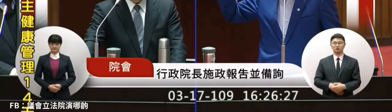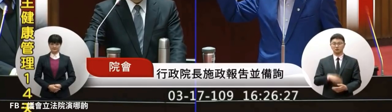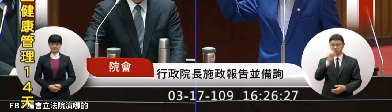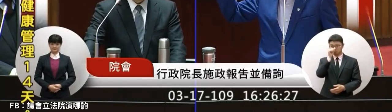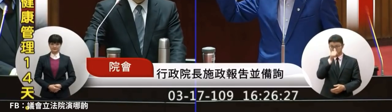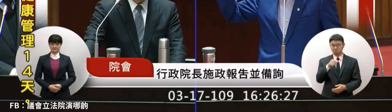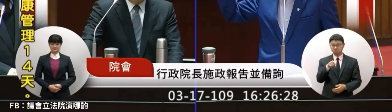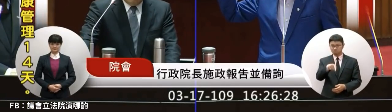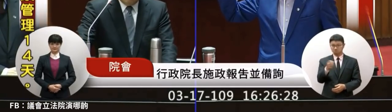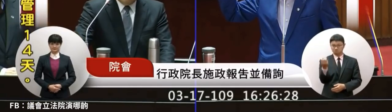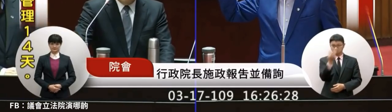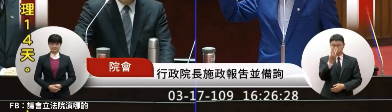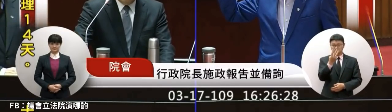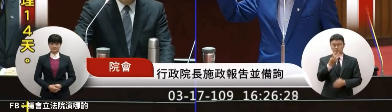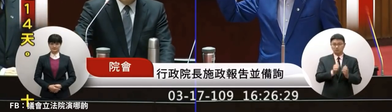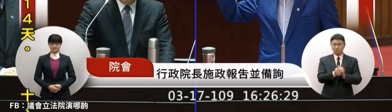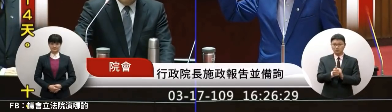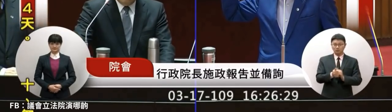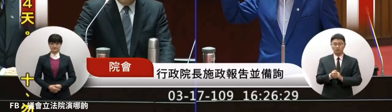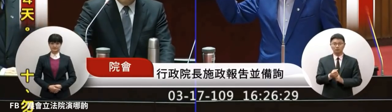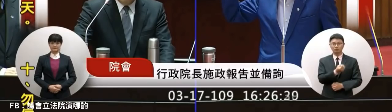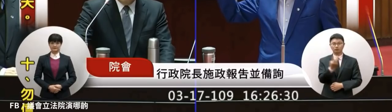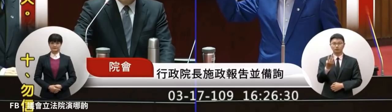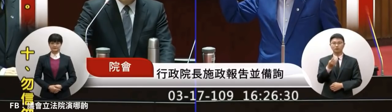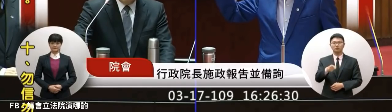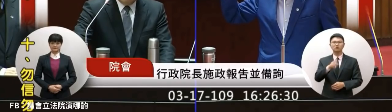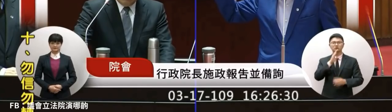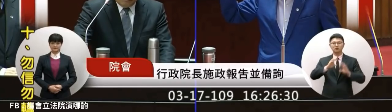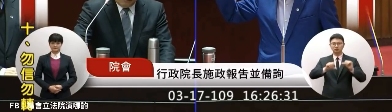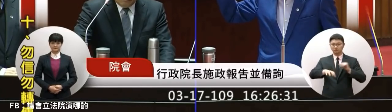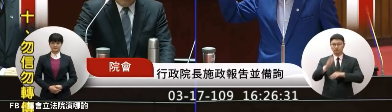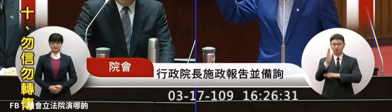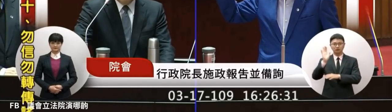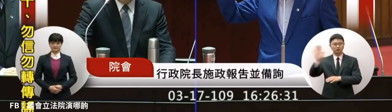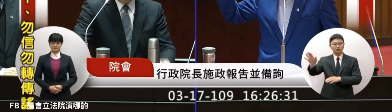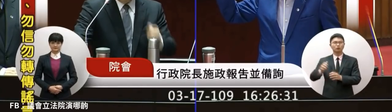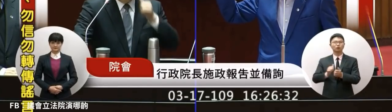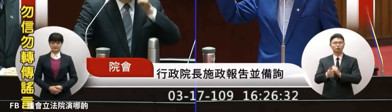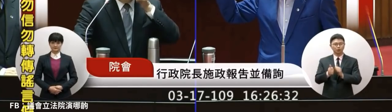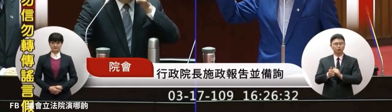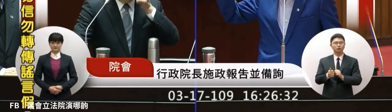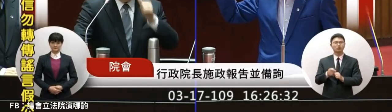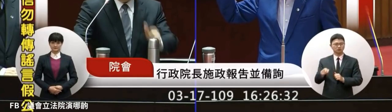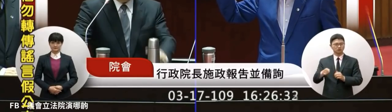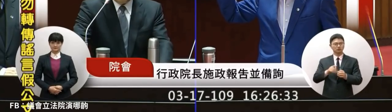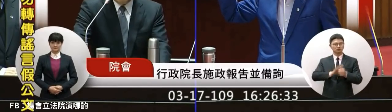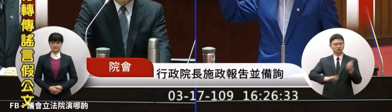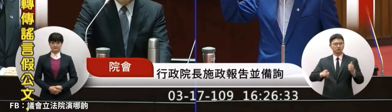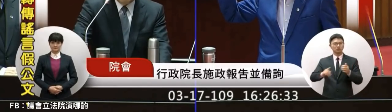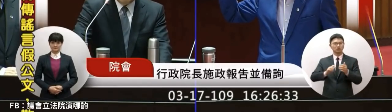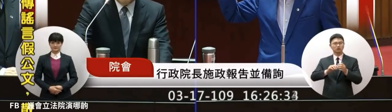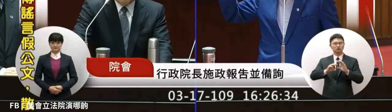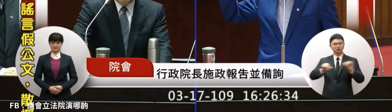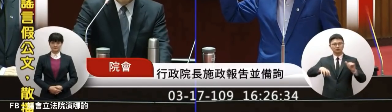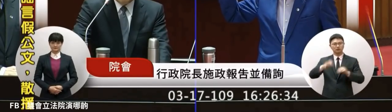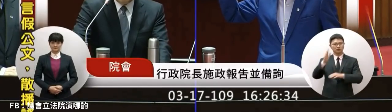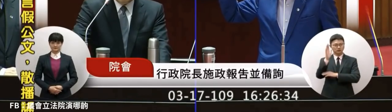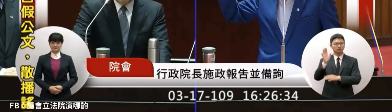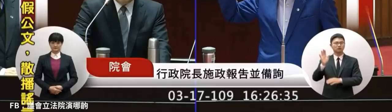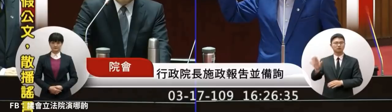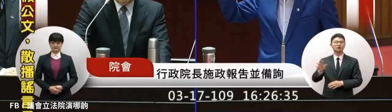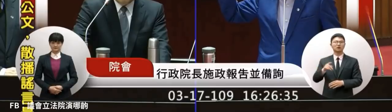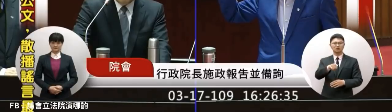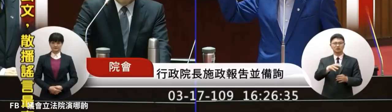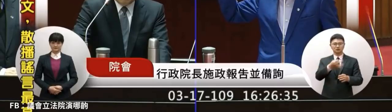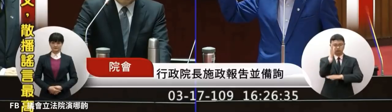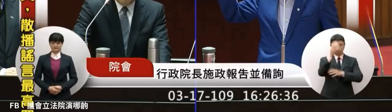个税，院长，这是地方税的主要的税源啊。你们财政部不能只做